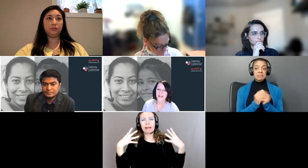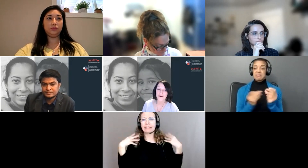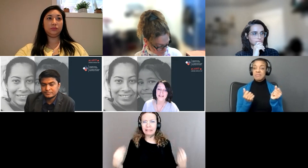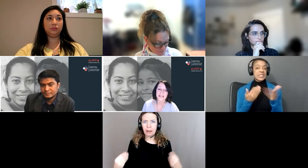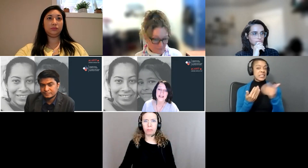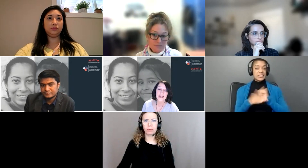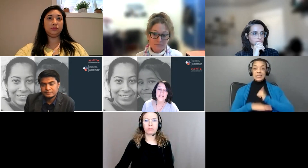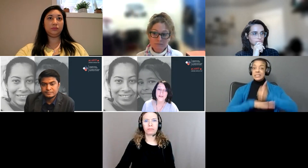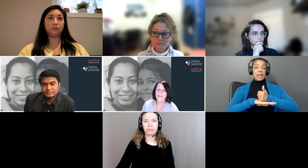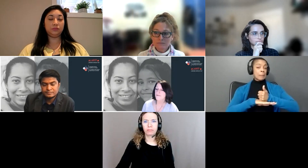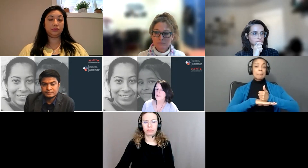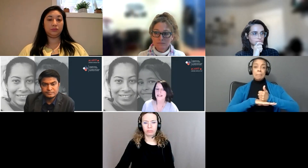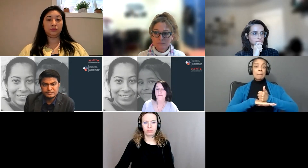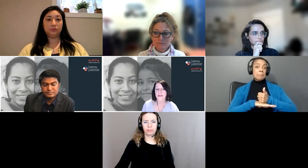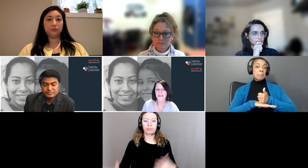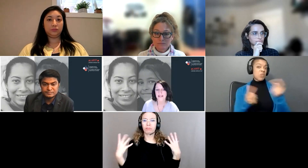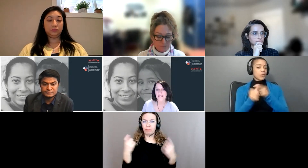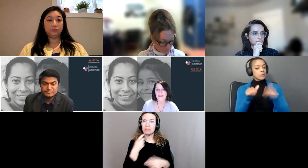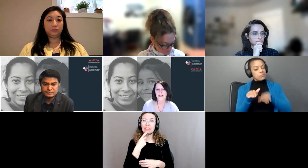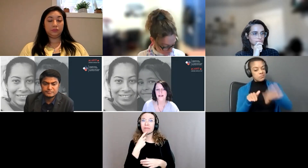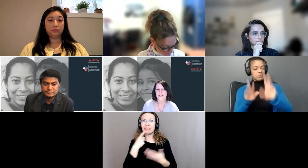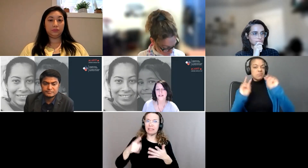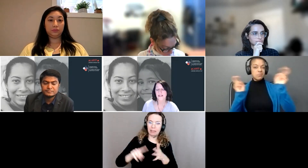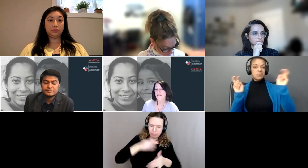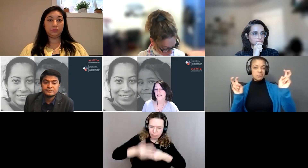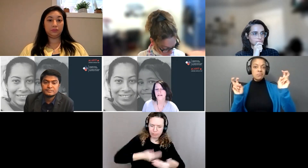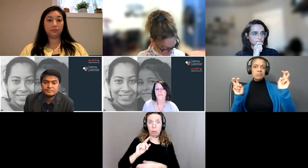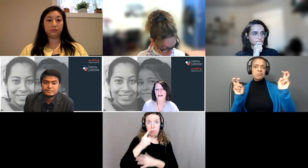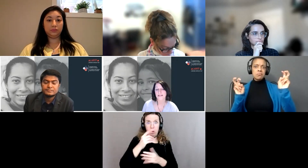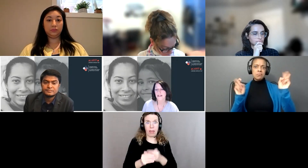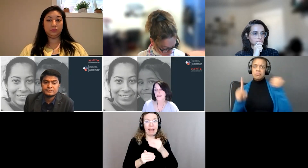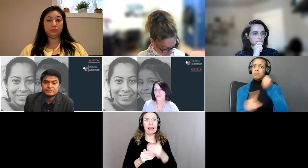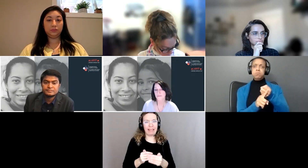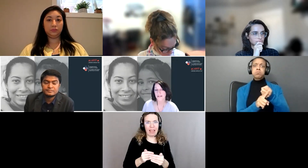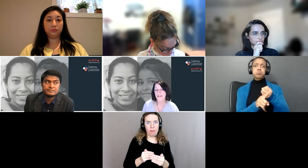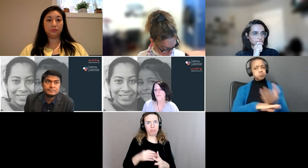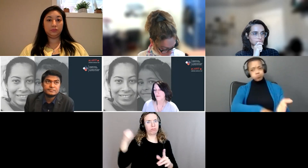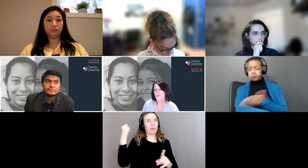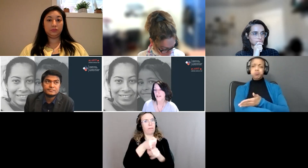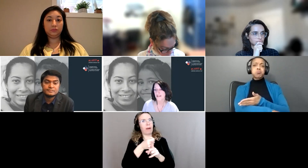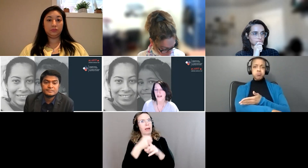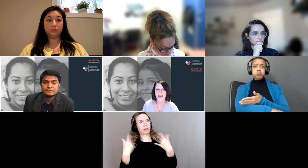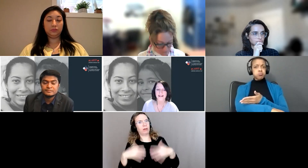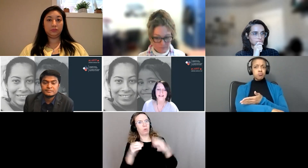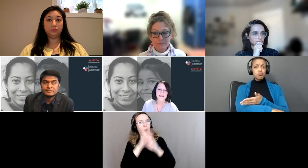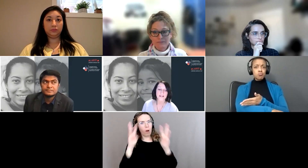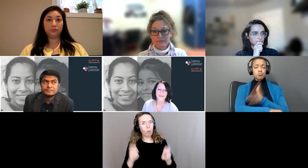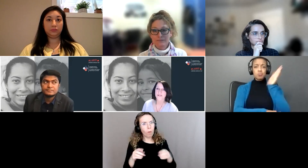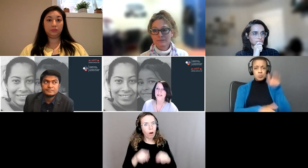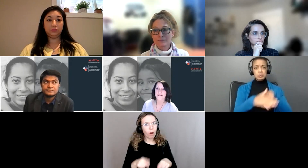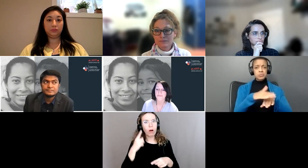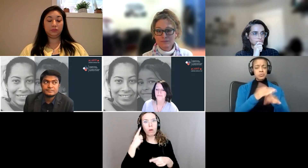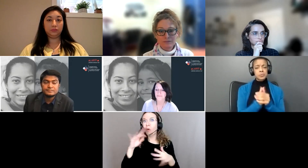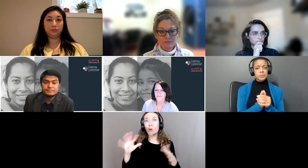et faciles à initier. Donc, c'est une première étape. Là, ça a un impact significatif pour améliorer